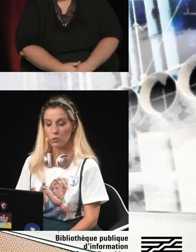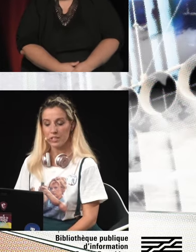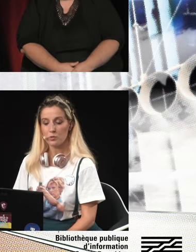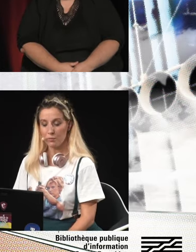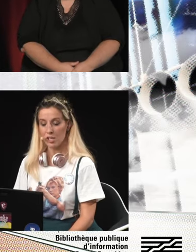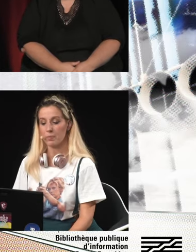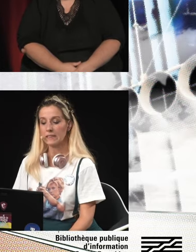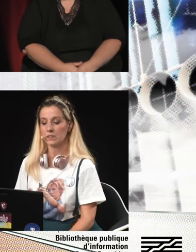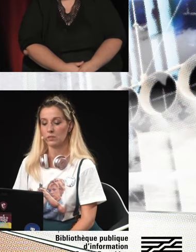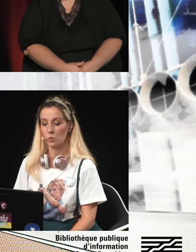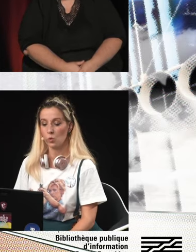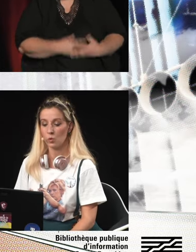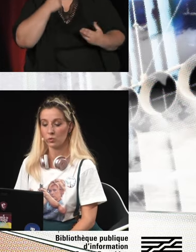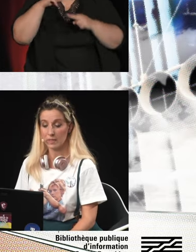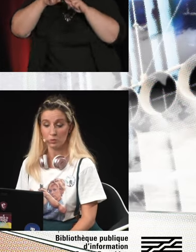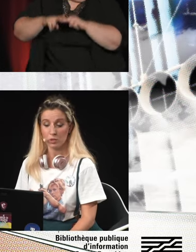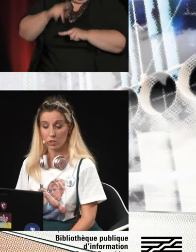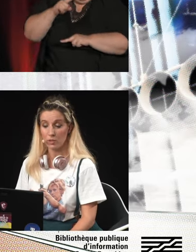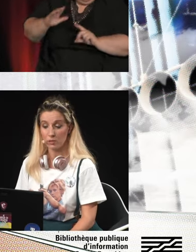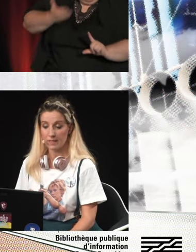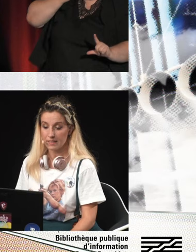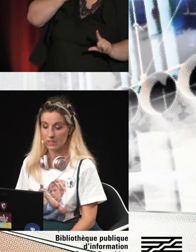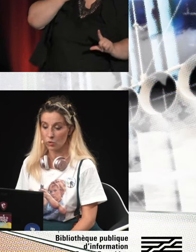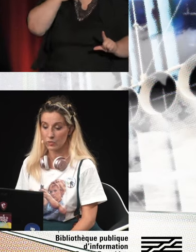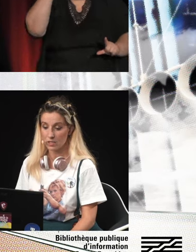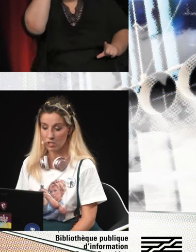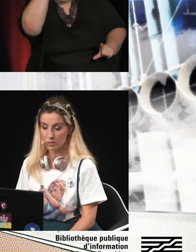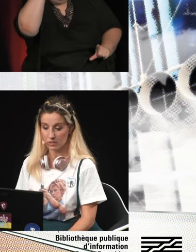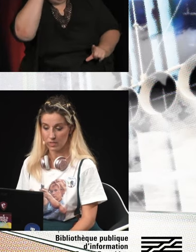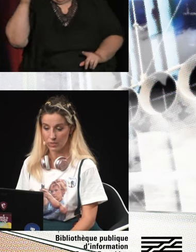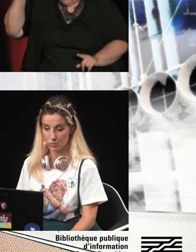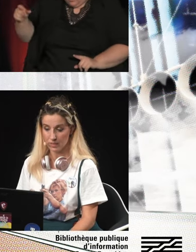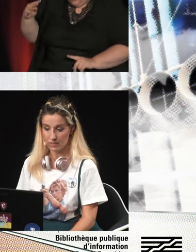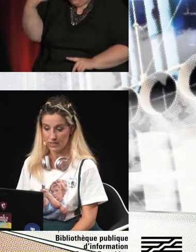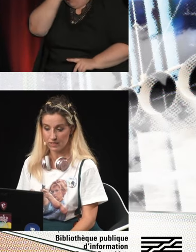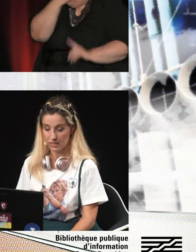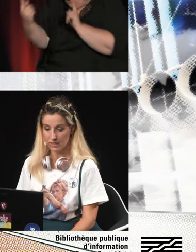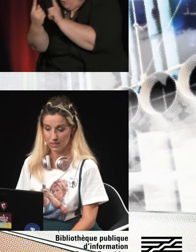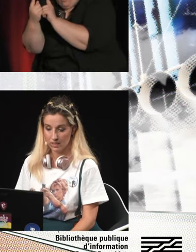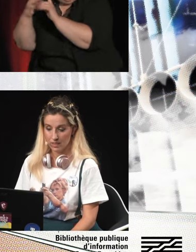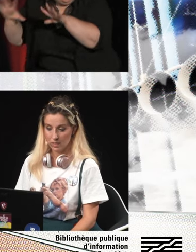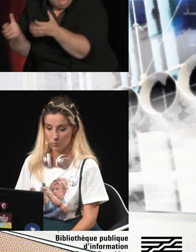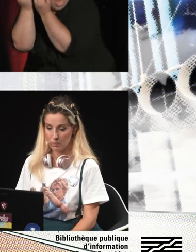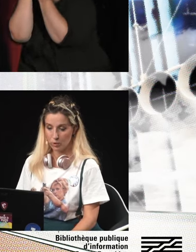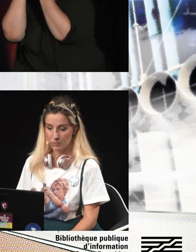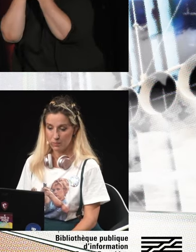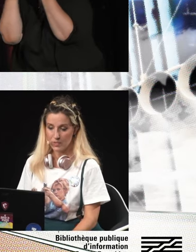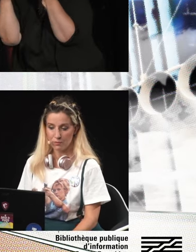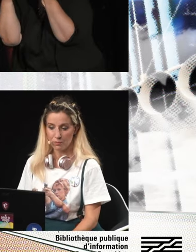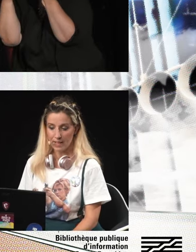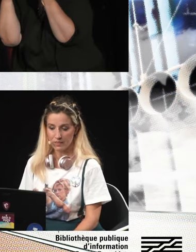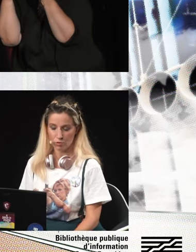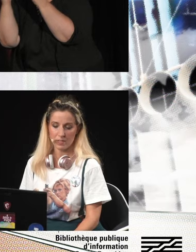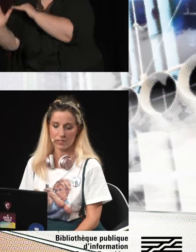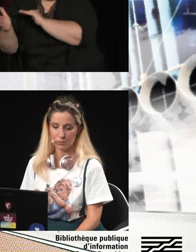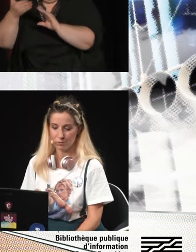Et donc on est dans ce flashback où on découvre comment Tintin a rencontré Chang, il lui a sauvé la vie, et... Premier petit